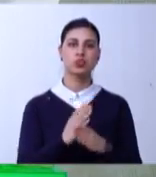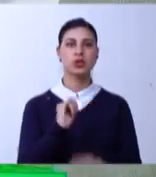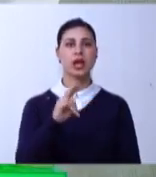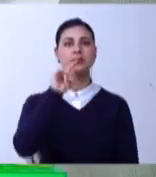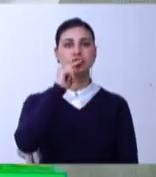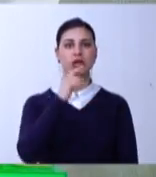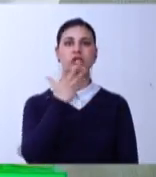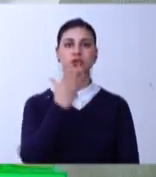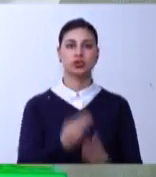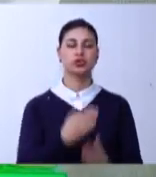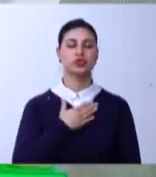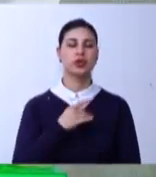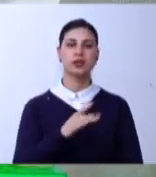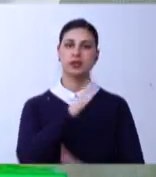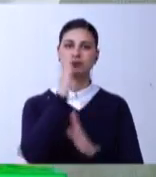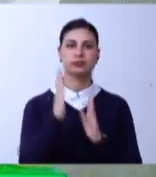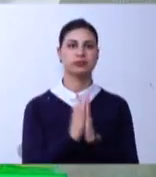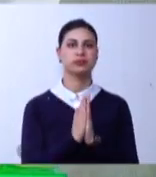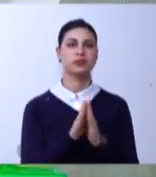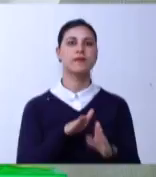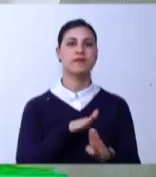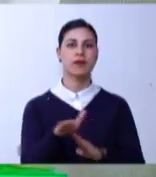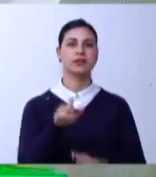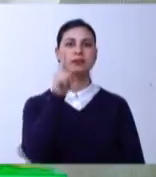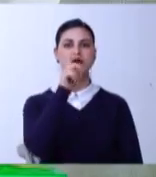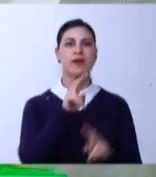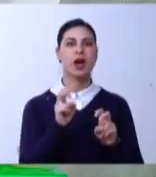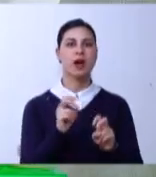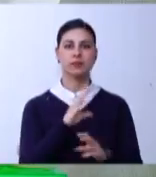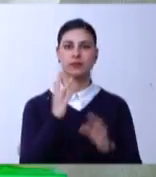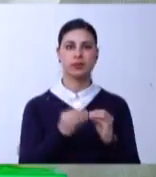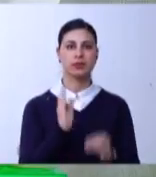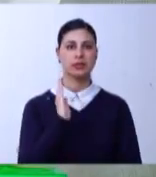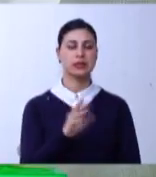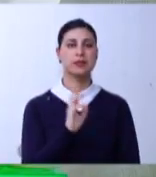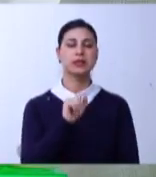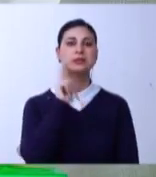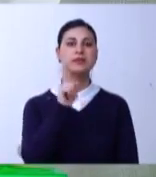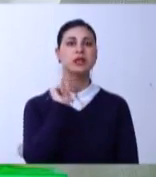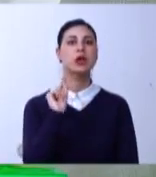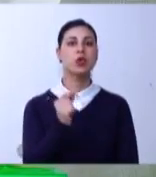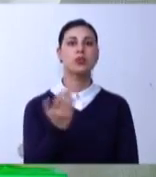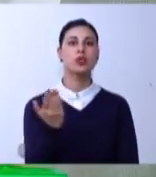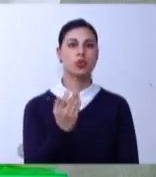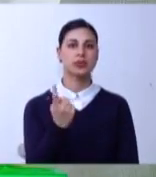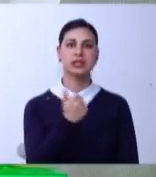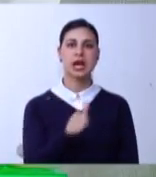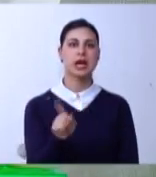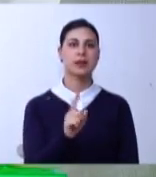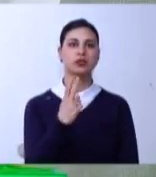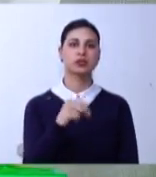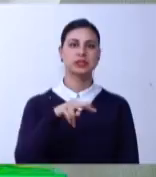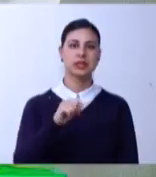ან ჭაც, ჩვენ აი ამ კომბინაციას ვავსებთ ამინომჟავების. შესაბამისად მწვანე ლობიო, რომელიც არა მარტო